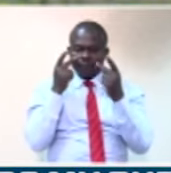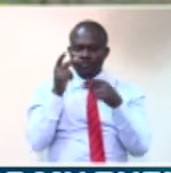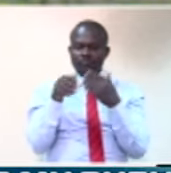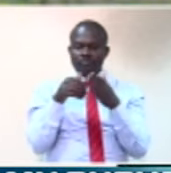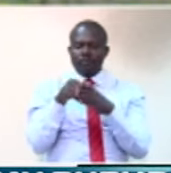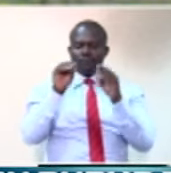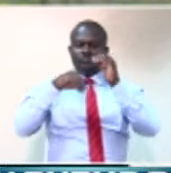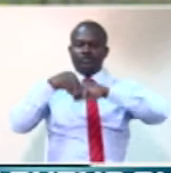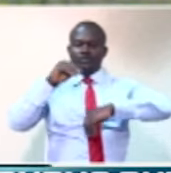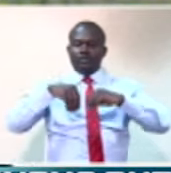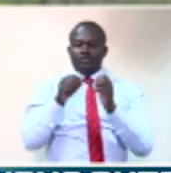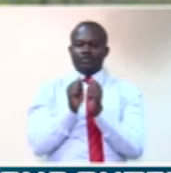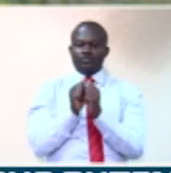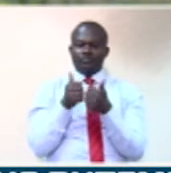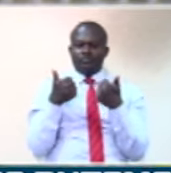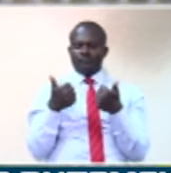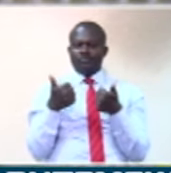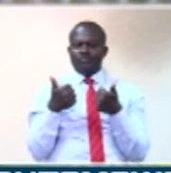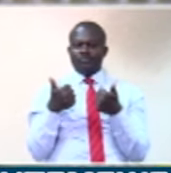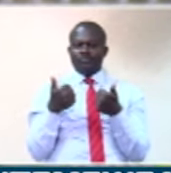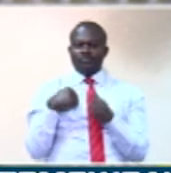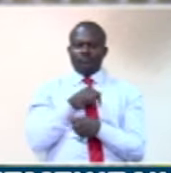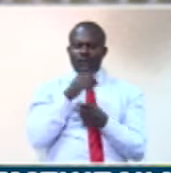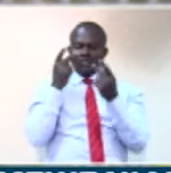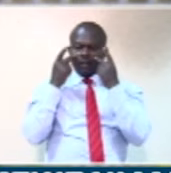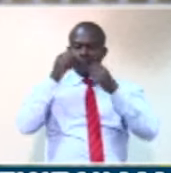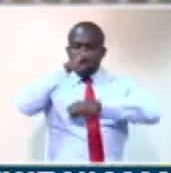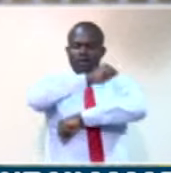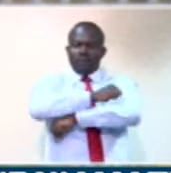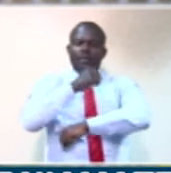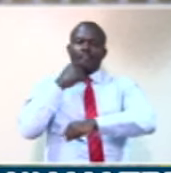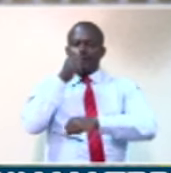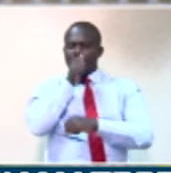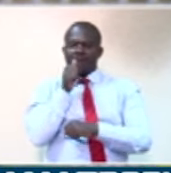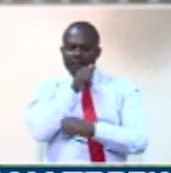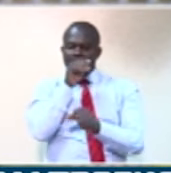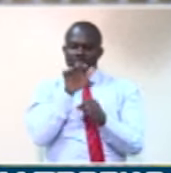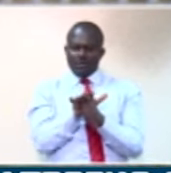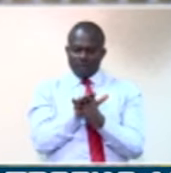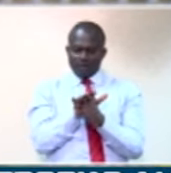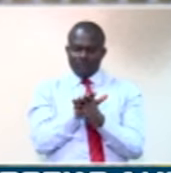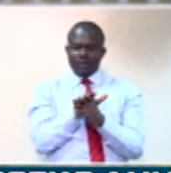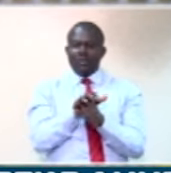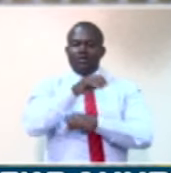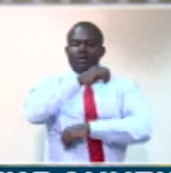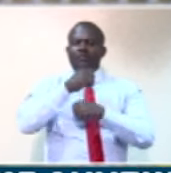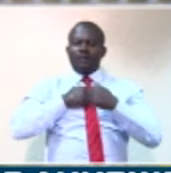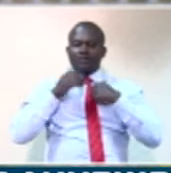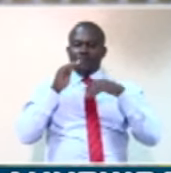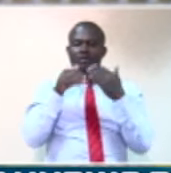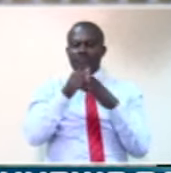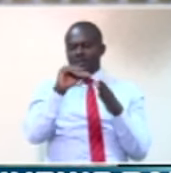kuhakura umusaruro ufatika. Tubona amashuri ari prive menshi y'abanyarwanda